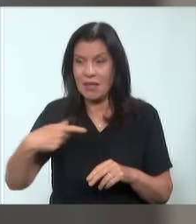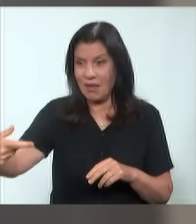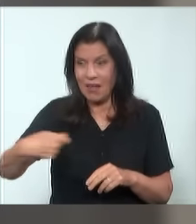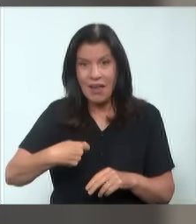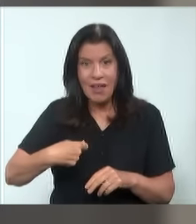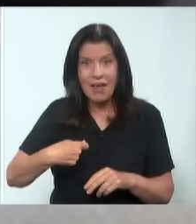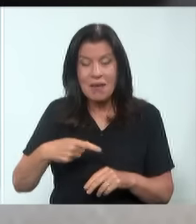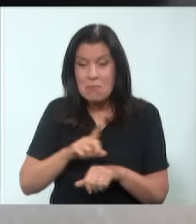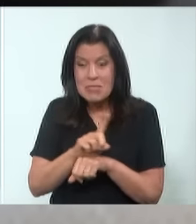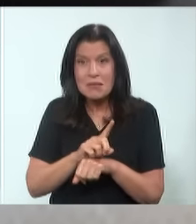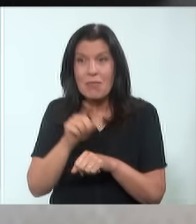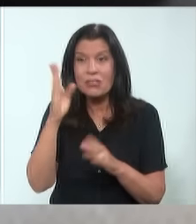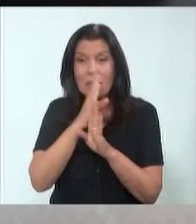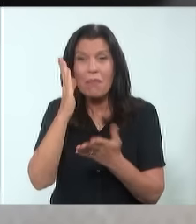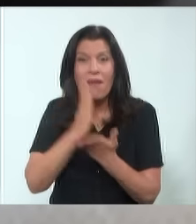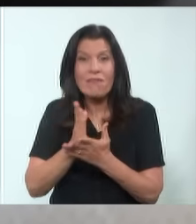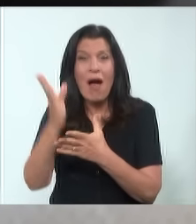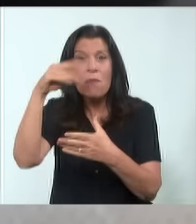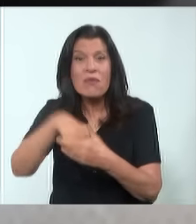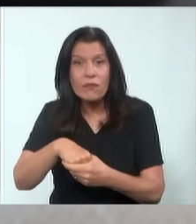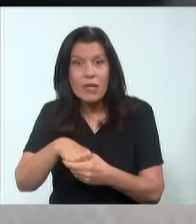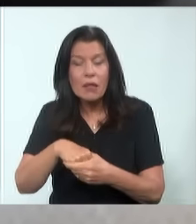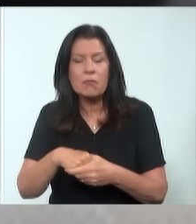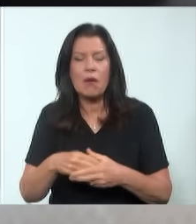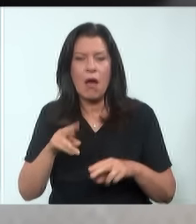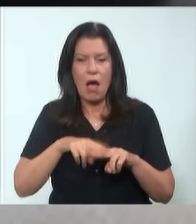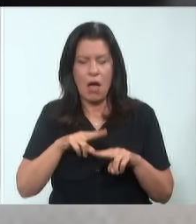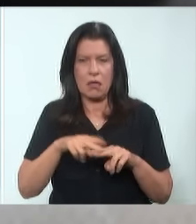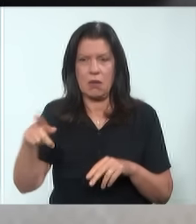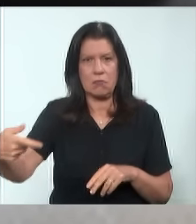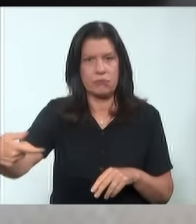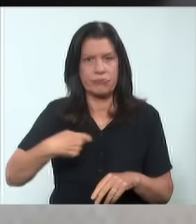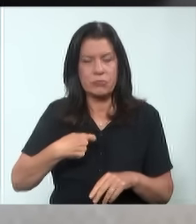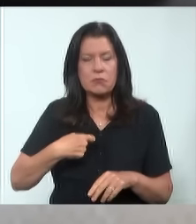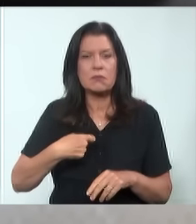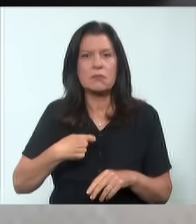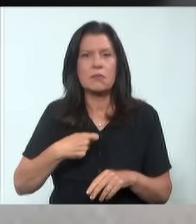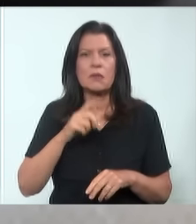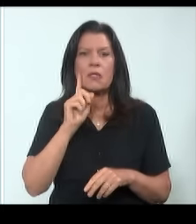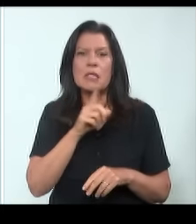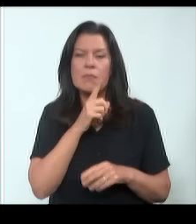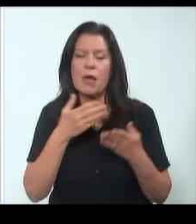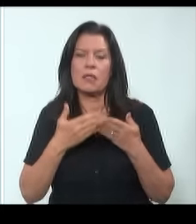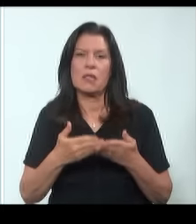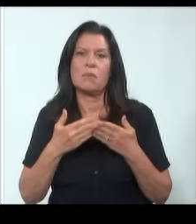כבר בפנים, עד שבשלב מסוים היא כותבת לי, אמא, תתפללו עליי.